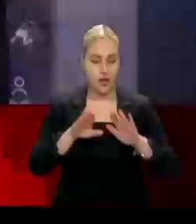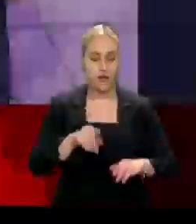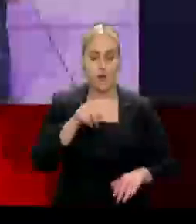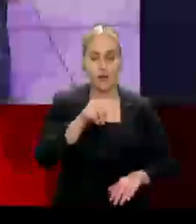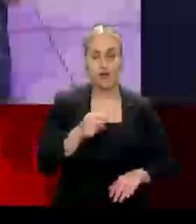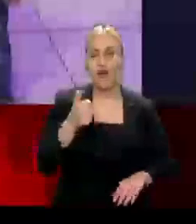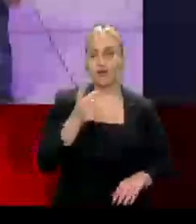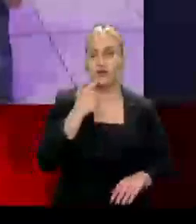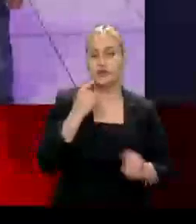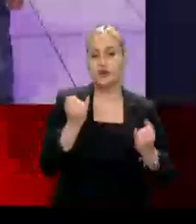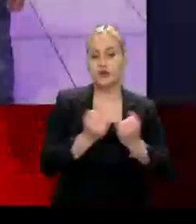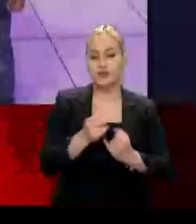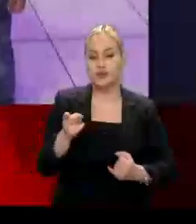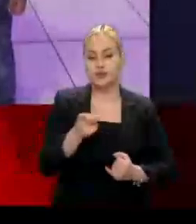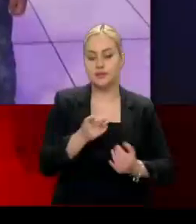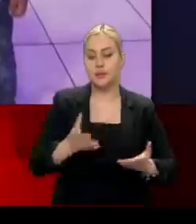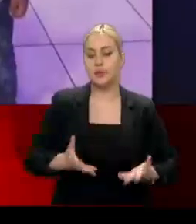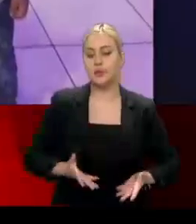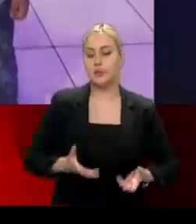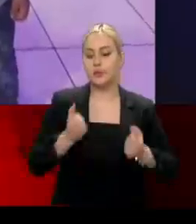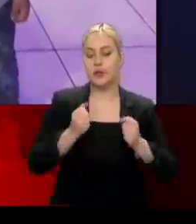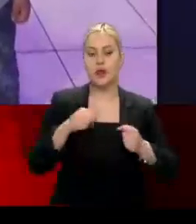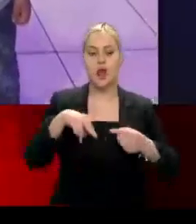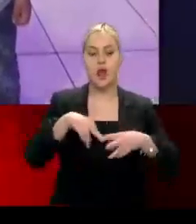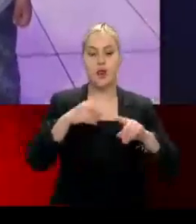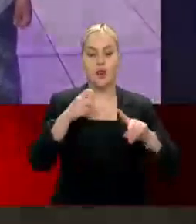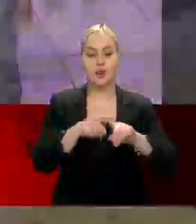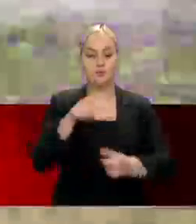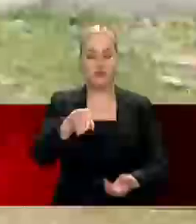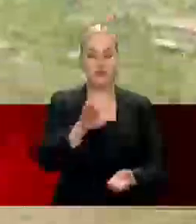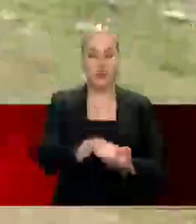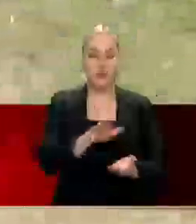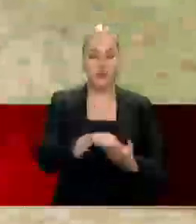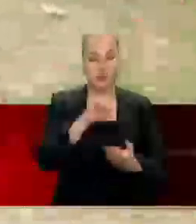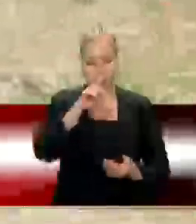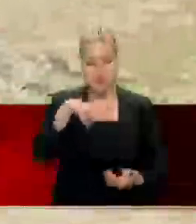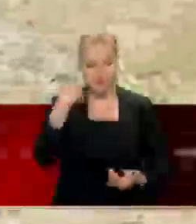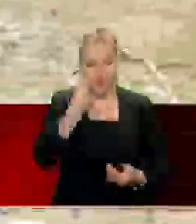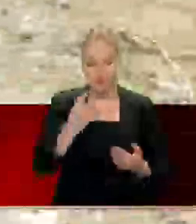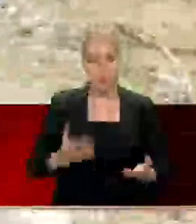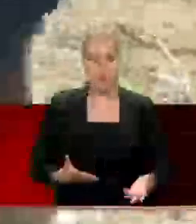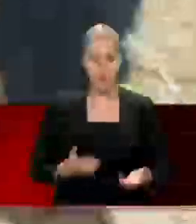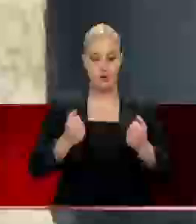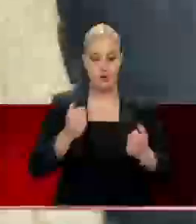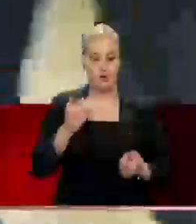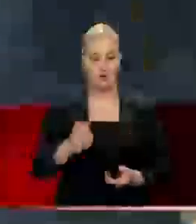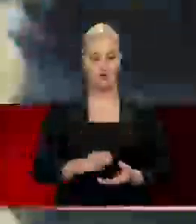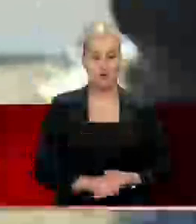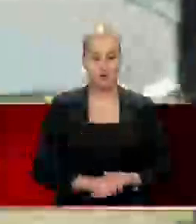ve altı yaşındaki kardeşini enkazdan kurtaransa Alex isimli köpeğiydi ben oradan kazıyorum